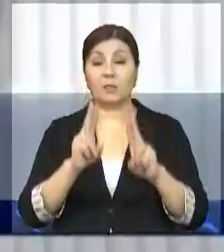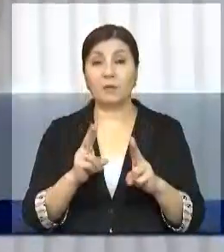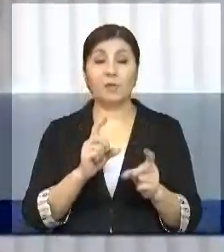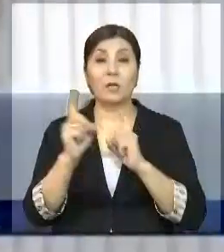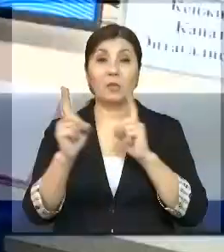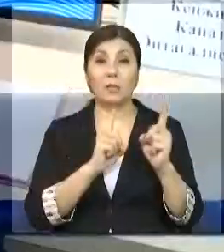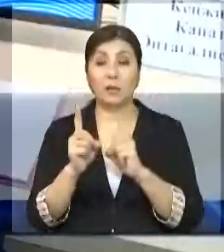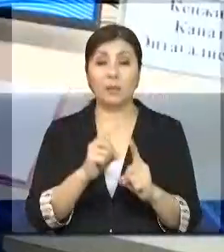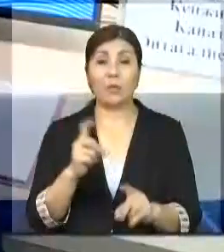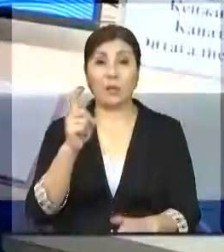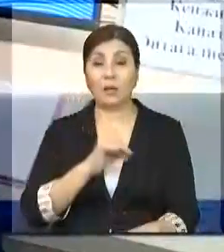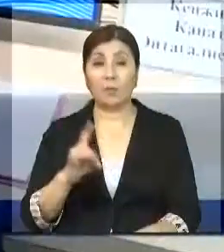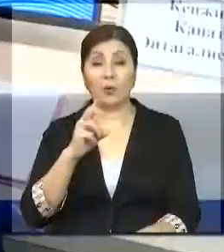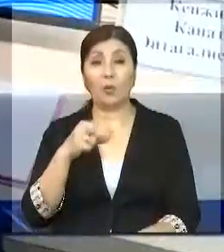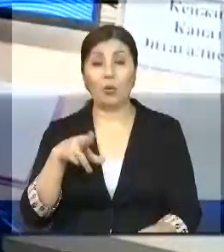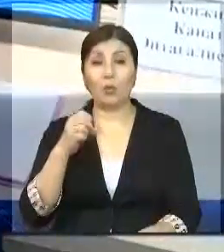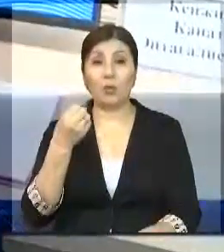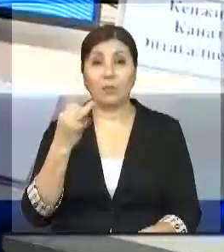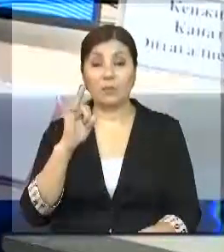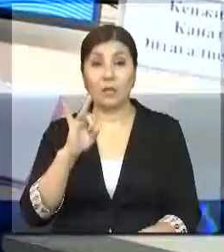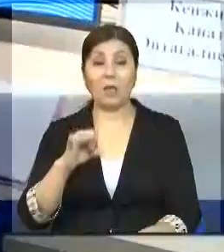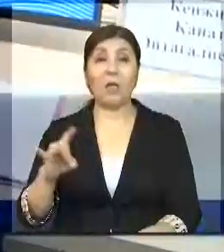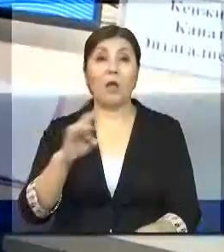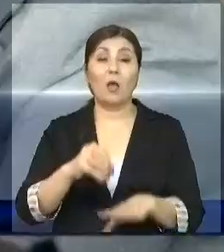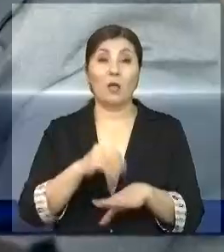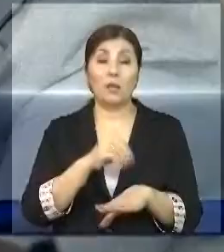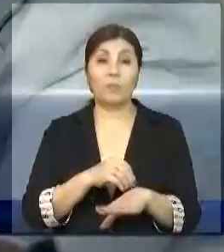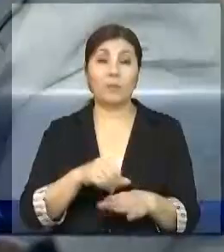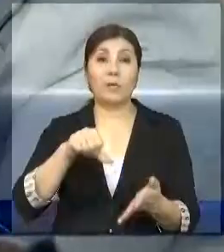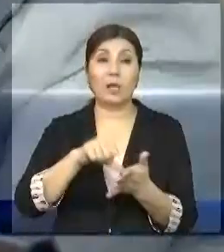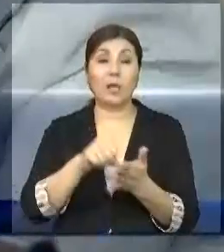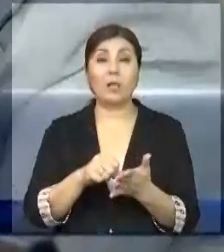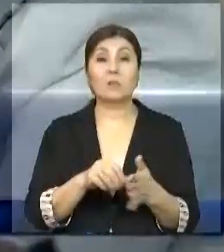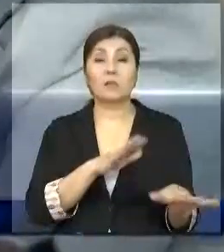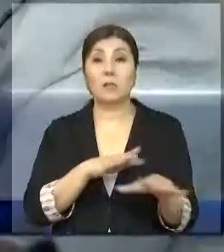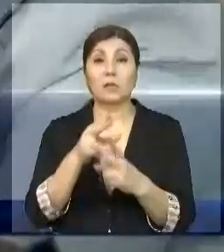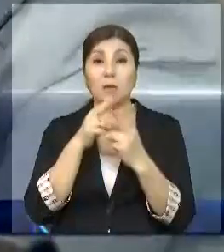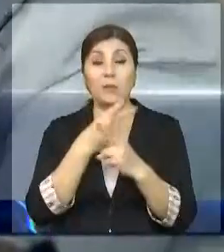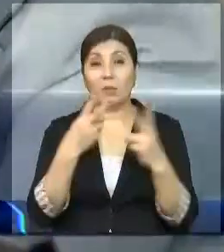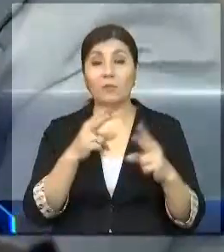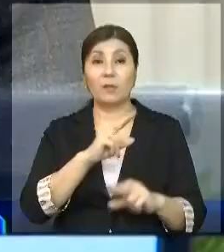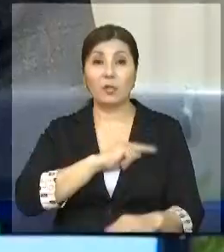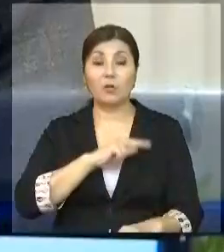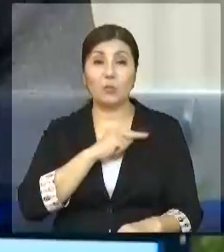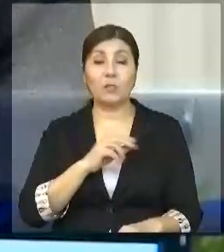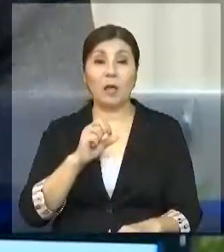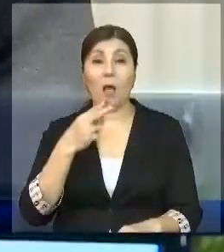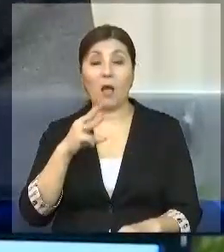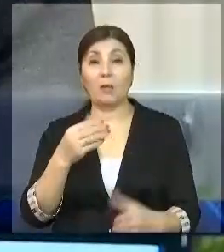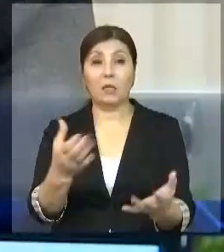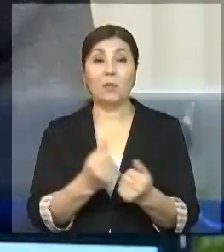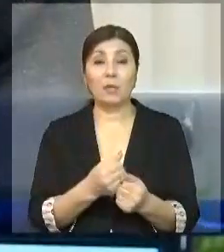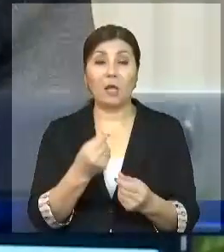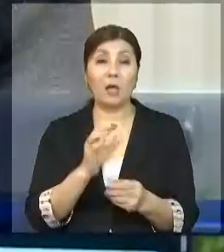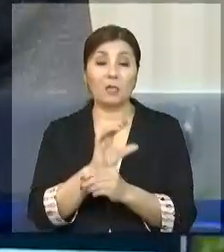көшпелі отырысында Хұрымтау ауданы Құдықсай ауылдық округінің әкіміне қатысты тәртіптік іс қаралды. Ол атқарылған істің актісін қабылдап, ақшасын да